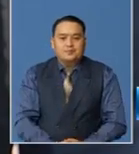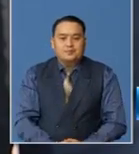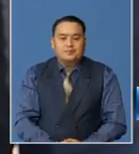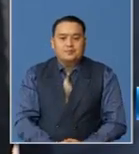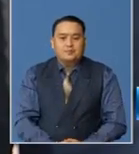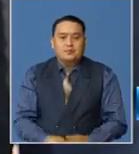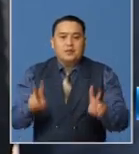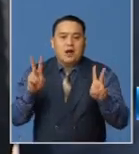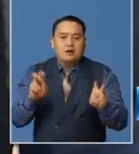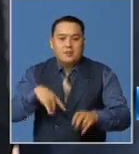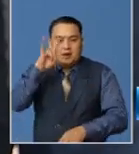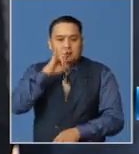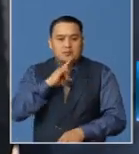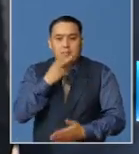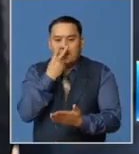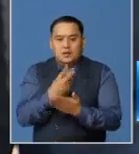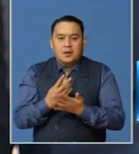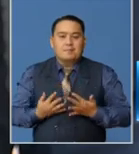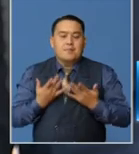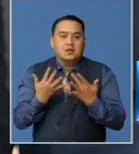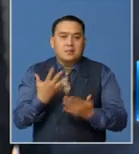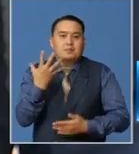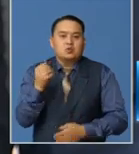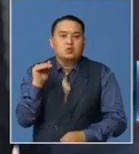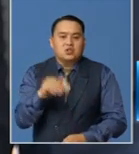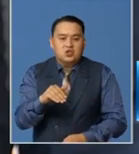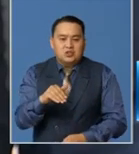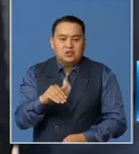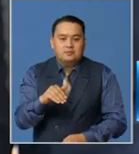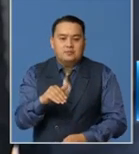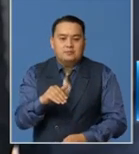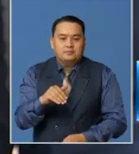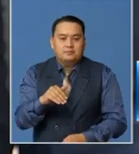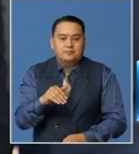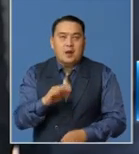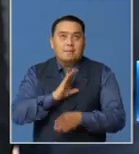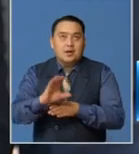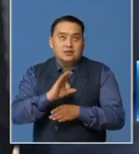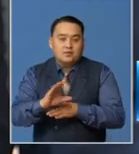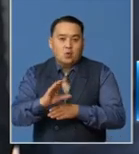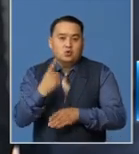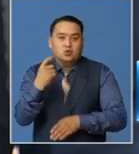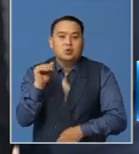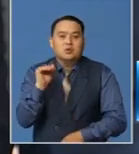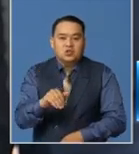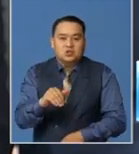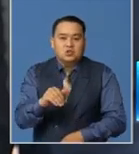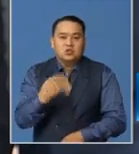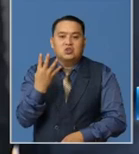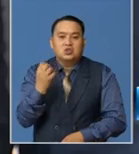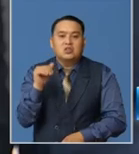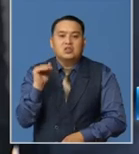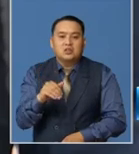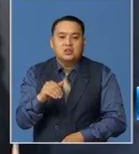казахстана посмотреть потребность 500000 производим около 100 тысяч четыреста